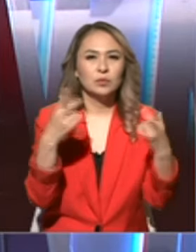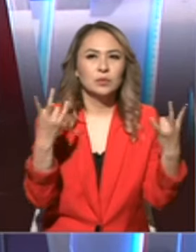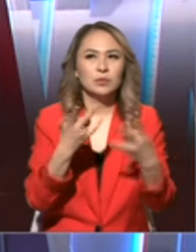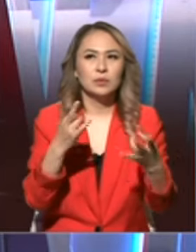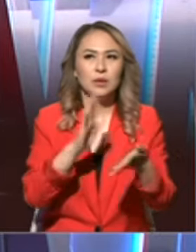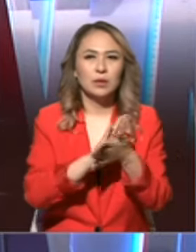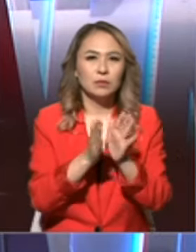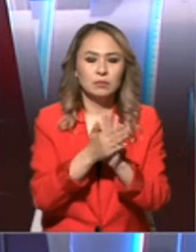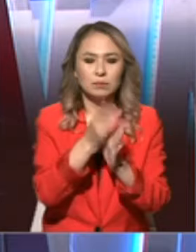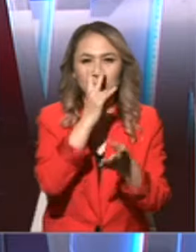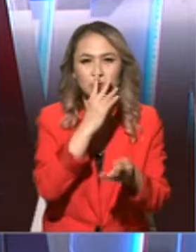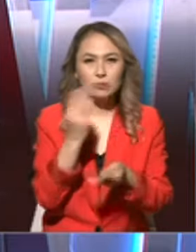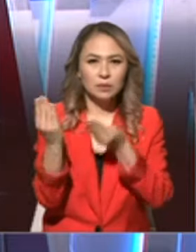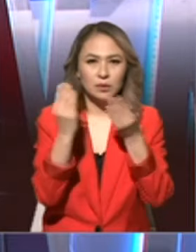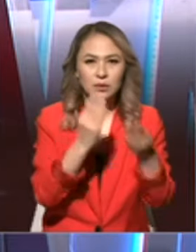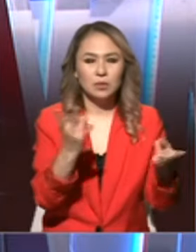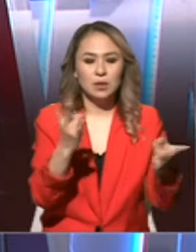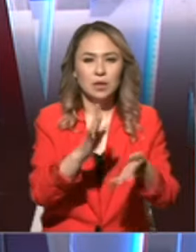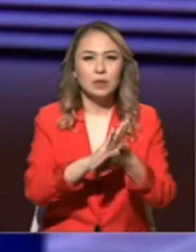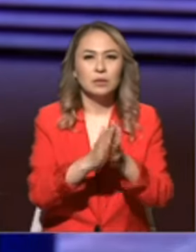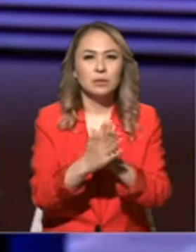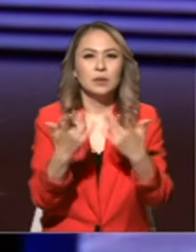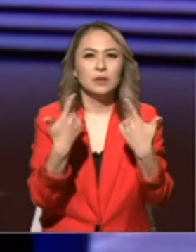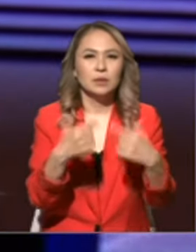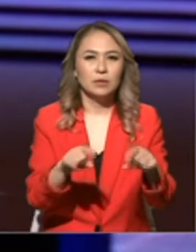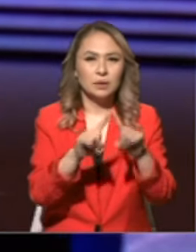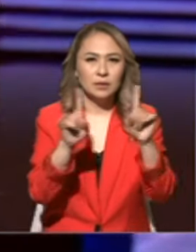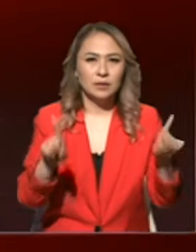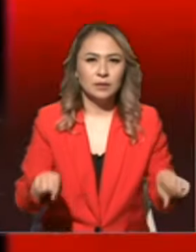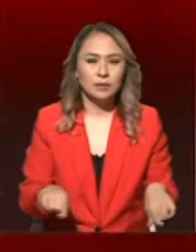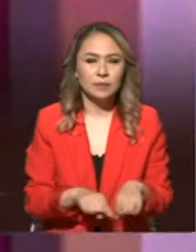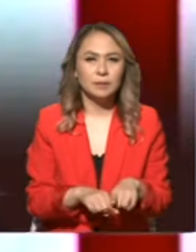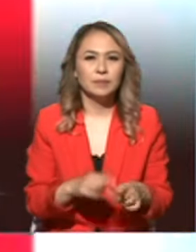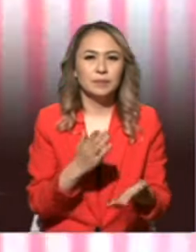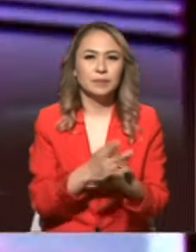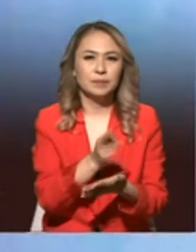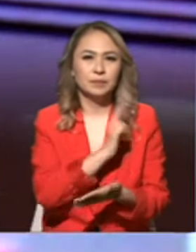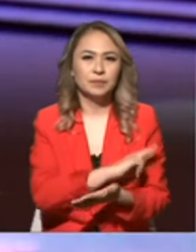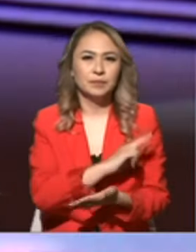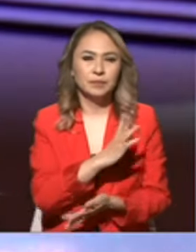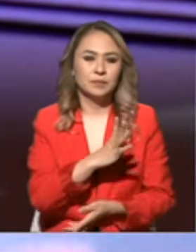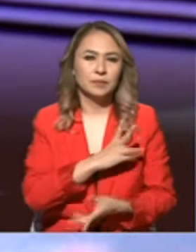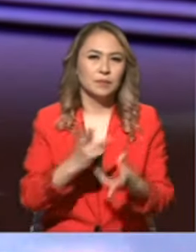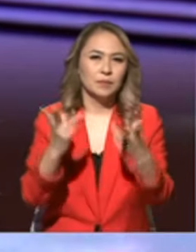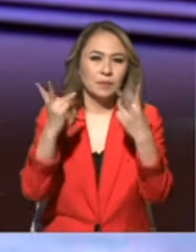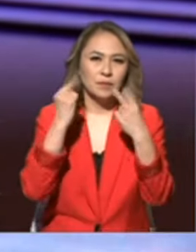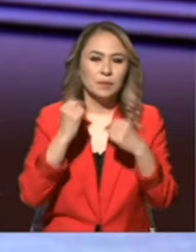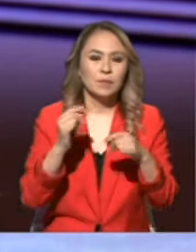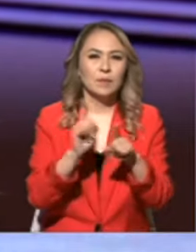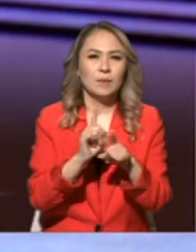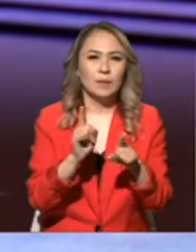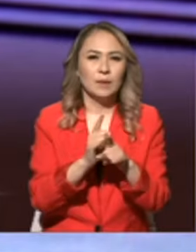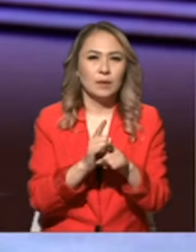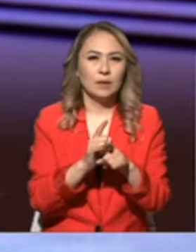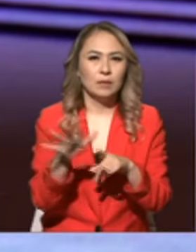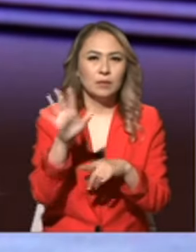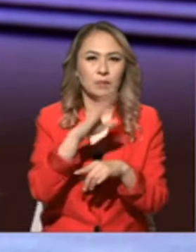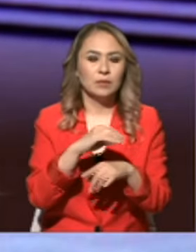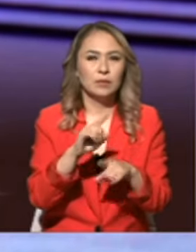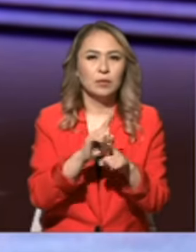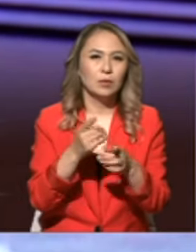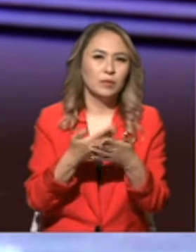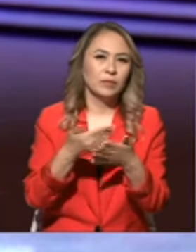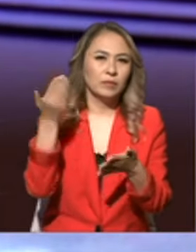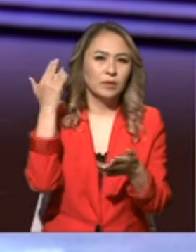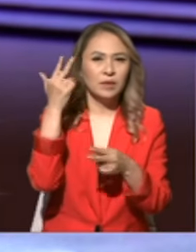шарттар болу керек. Сол келісім шарттарда не деп жатыр? Жұмыс адамдары бар, солар берген ғой, кейін оның бәрі түрлі мойнына кетеміз, ол кезде